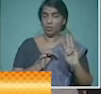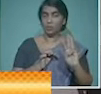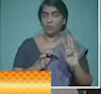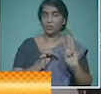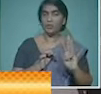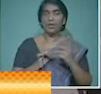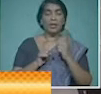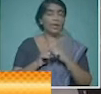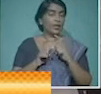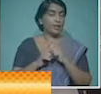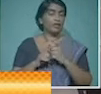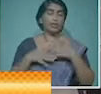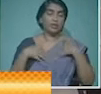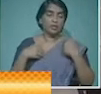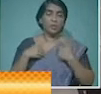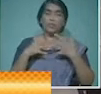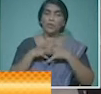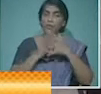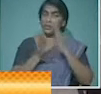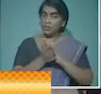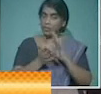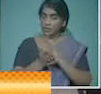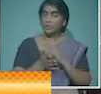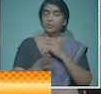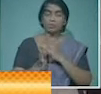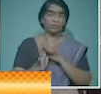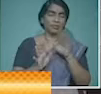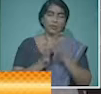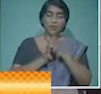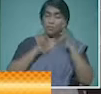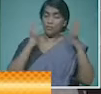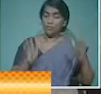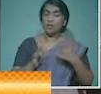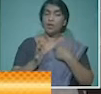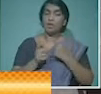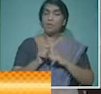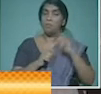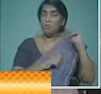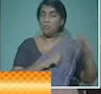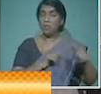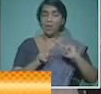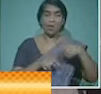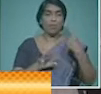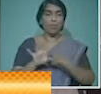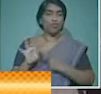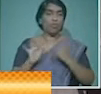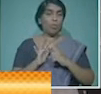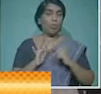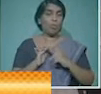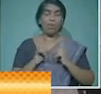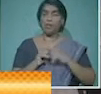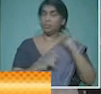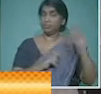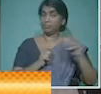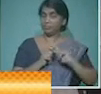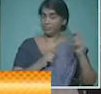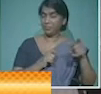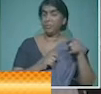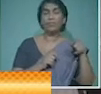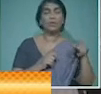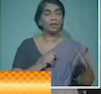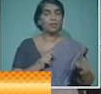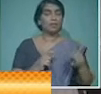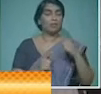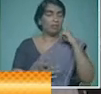முதல் 2019 ஆண்டு வரையிலான காலப்பகுதியில் 107 இருந்த அரச நிறுவனங்கள் மற்றும் முயற்சிகள்